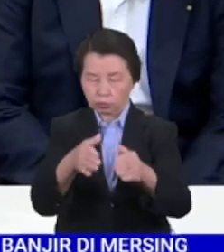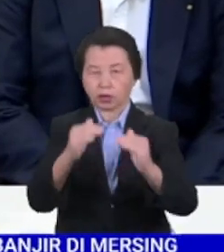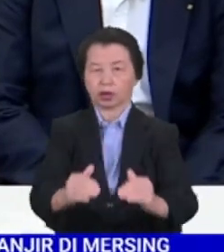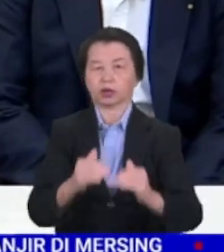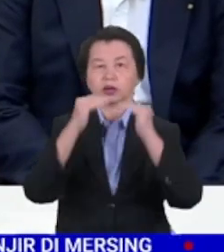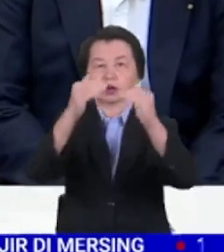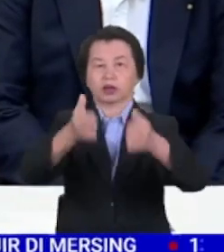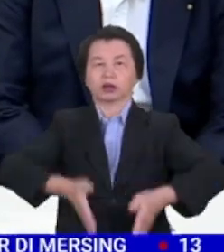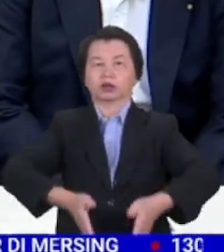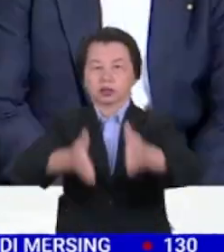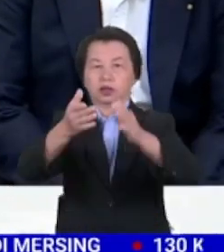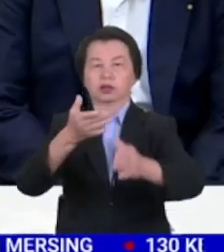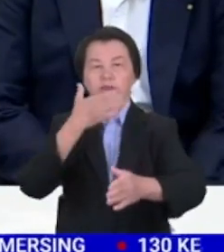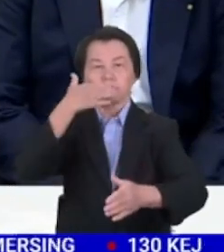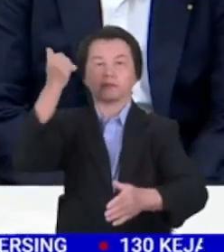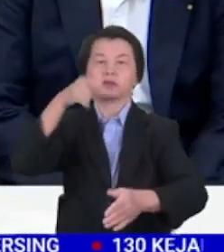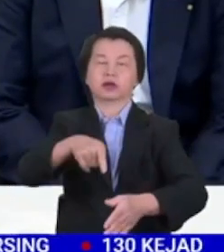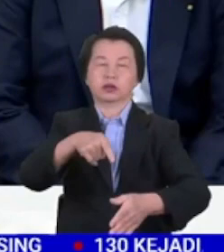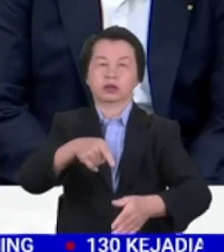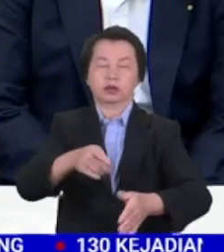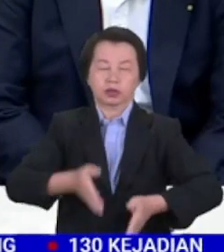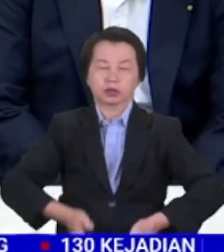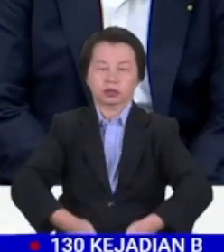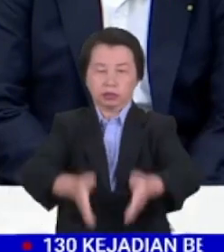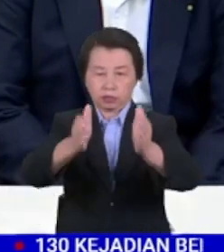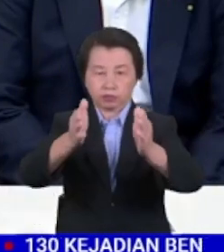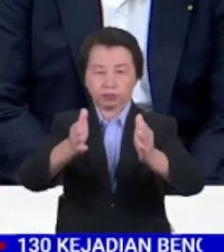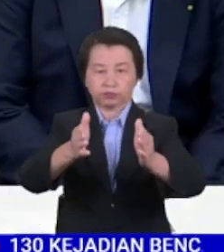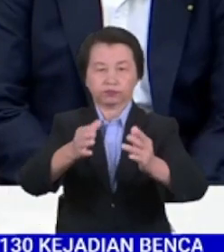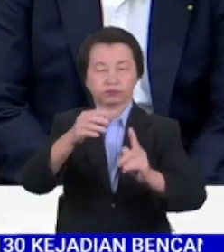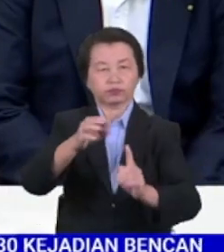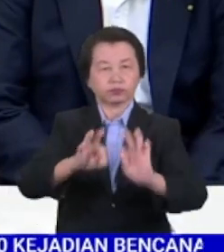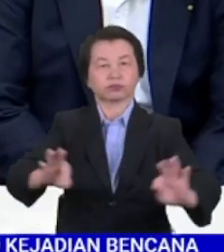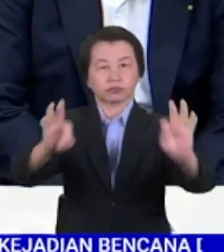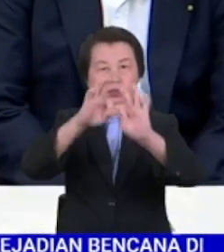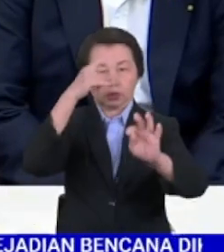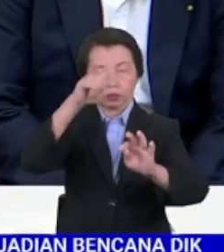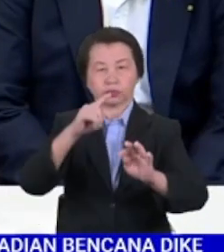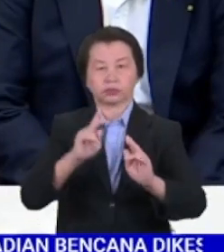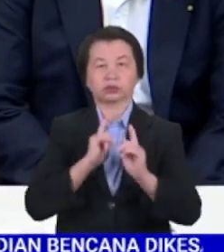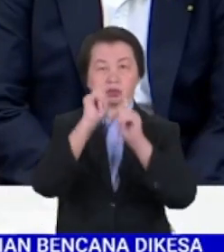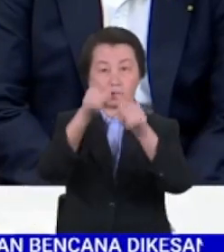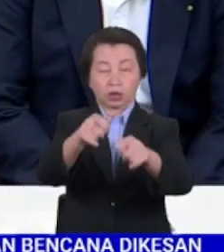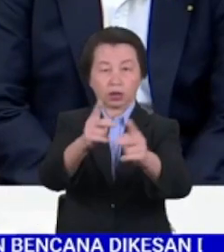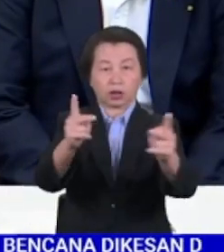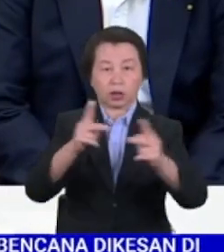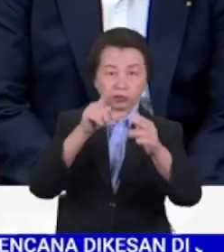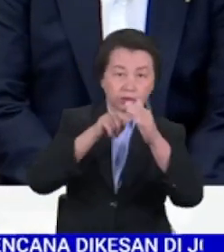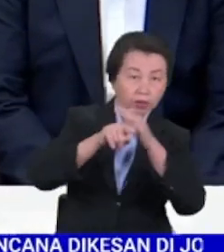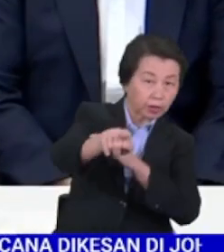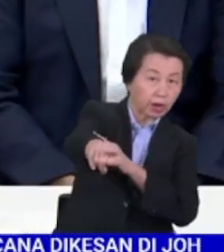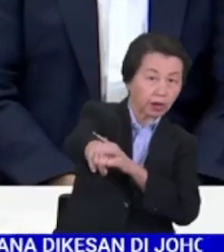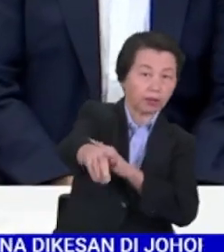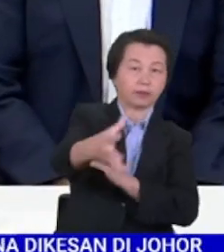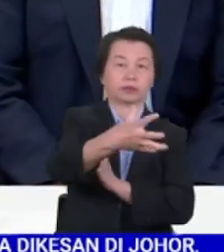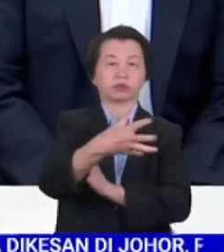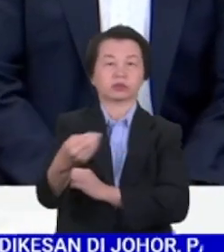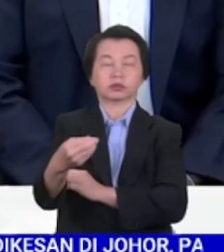taraf sebagai jalan utama untuk ke kawasan pendalaman.